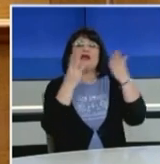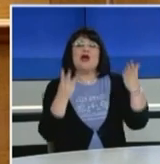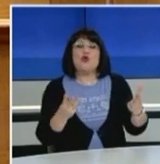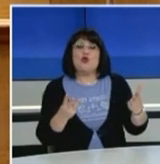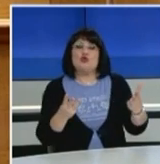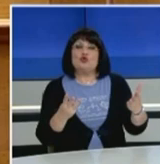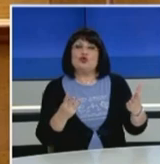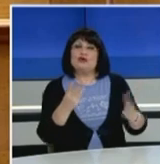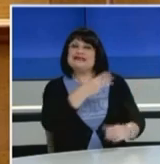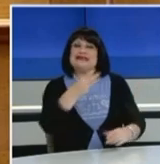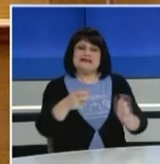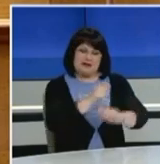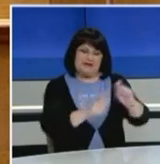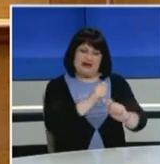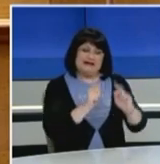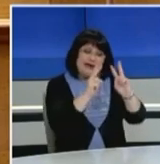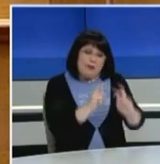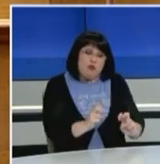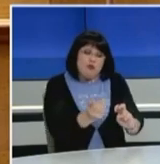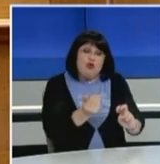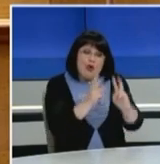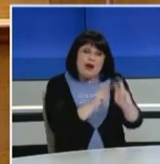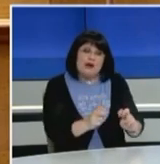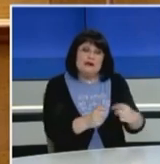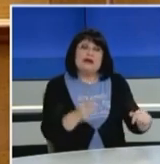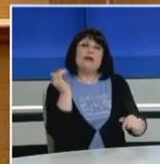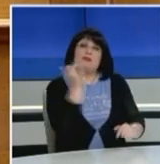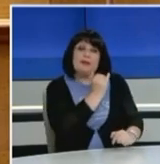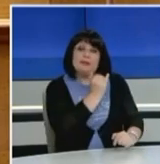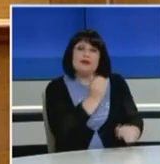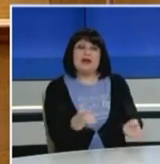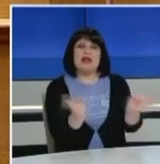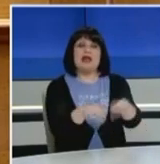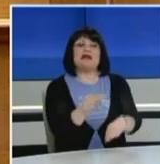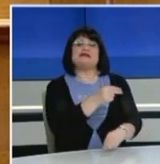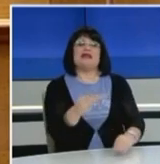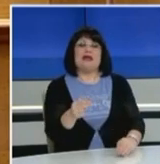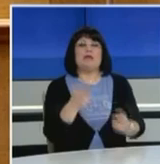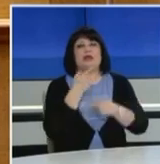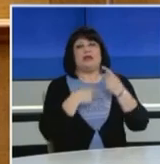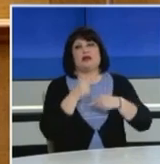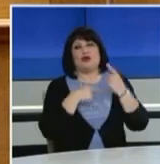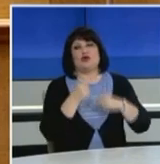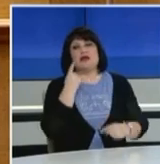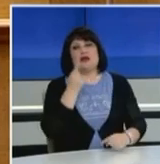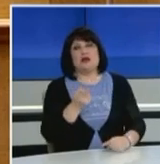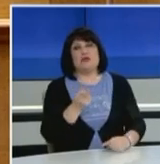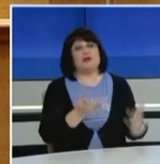από την πλειοψηφία του ΣΥΡΙΖΑ, τότε που με διαδικασίες εξπρές έκλεισε την υπόθεση με το πρόσχημα της